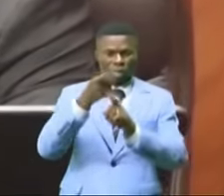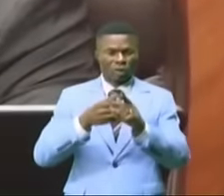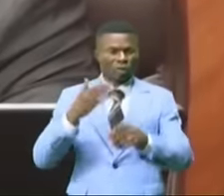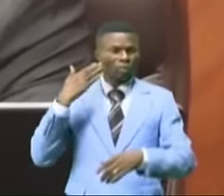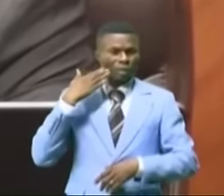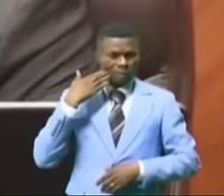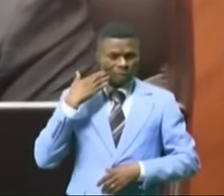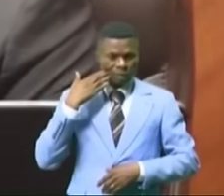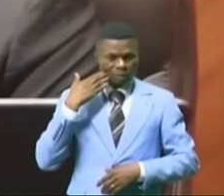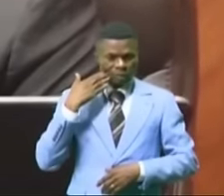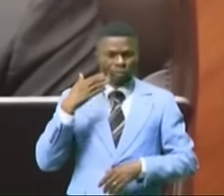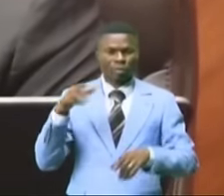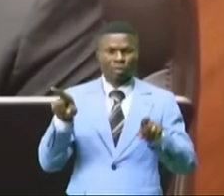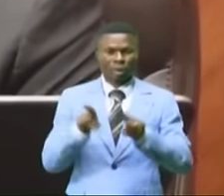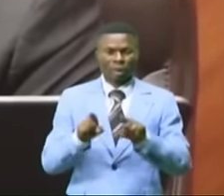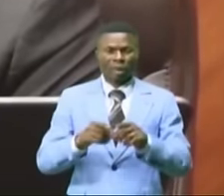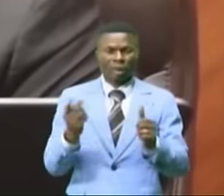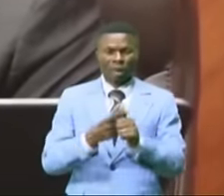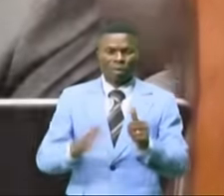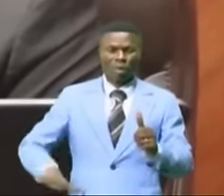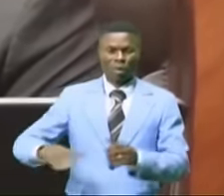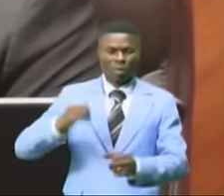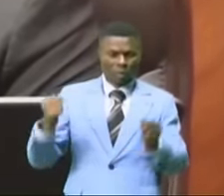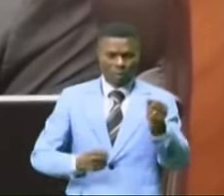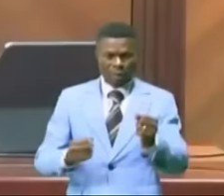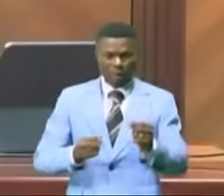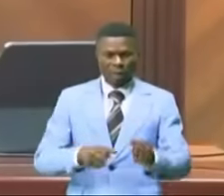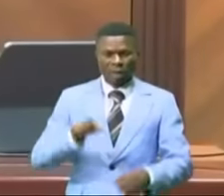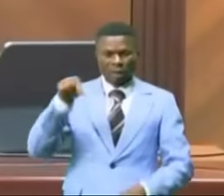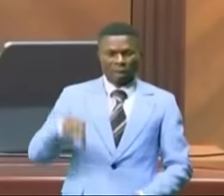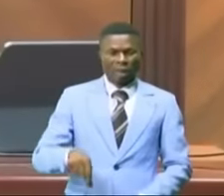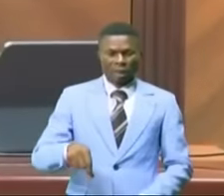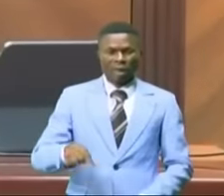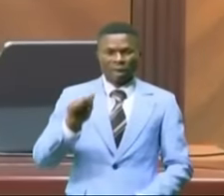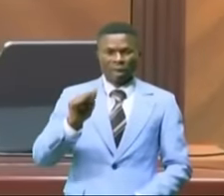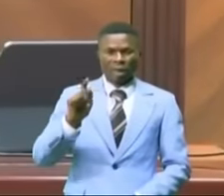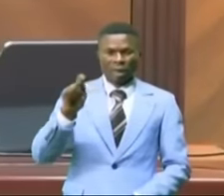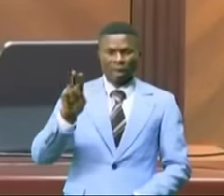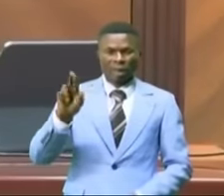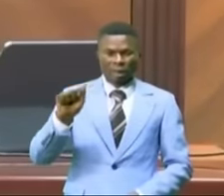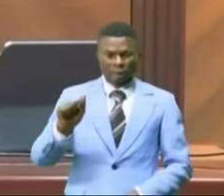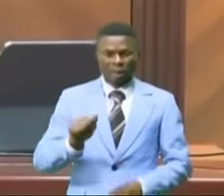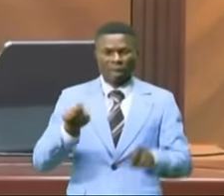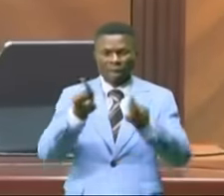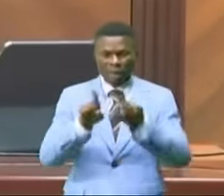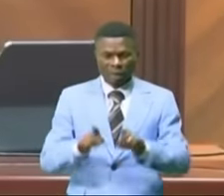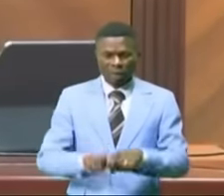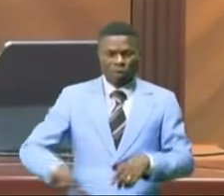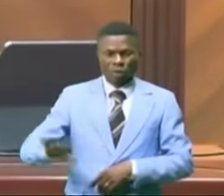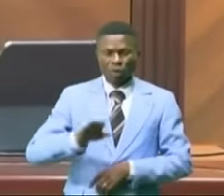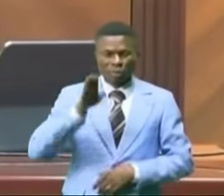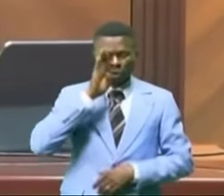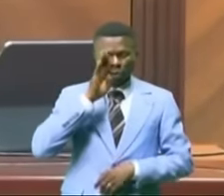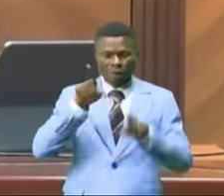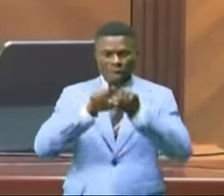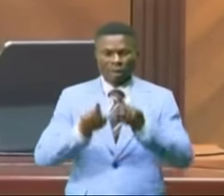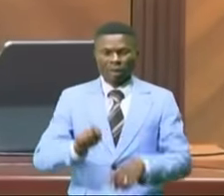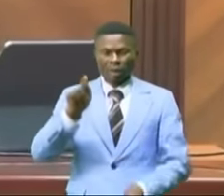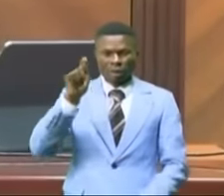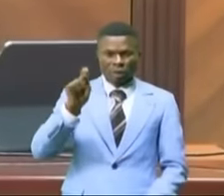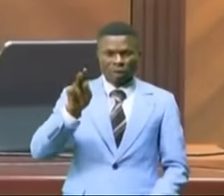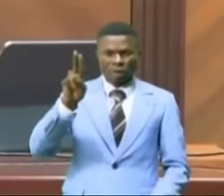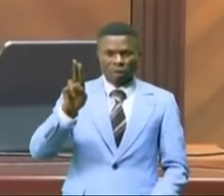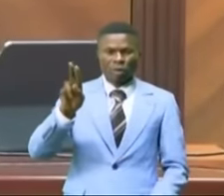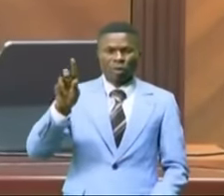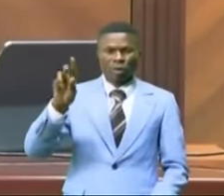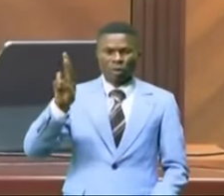successivement à la République d'Angola, au Qatar en passant par le Royaume de Belgique et en Antalya, en Turquie, où s'était née